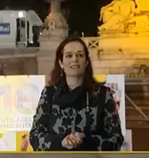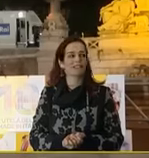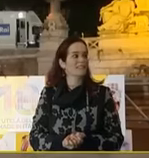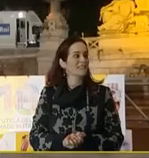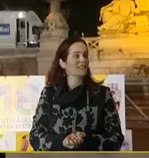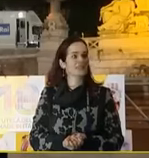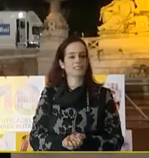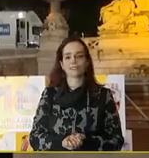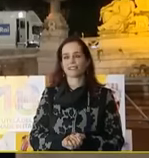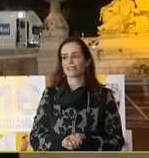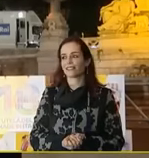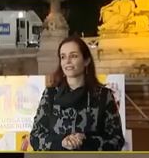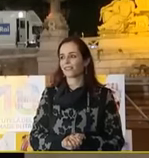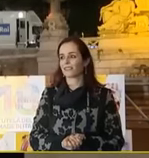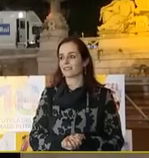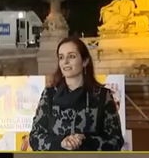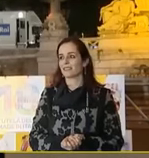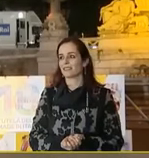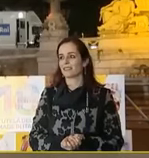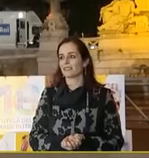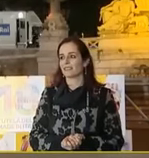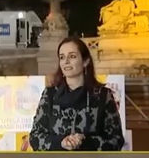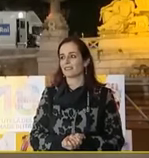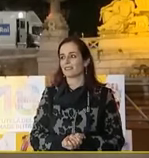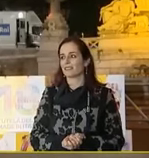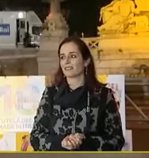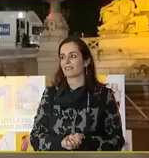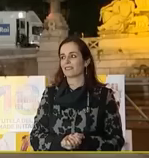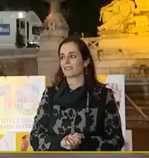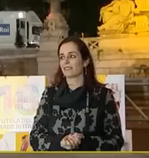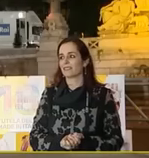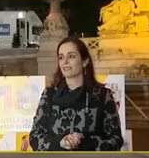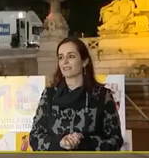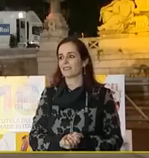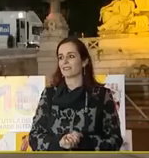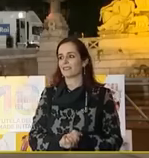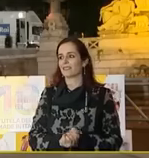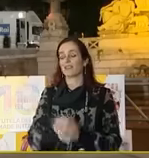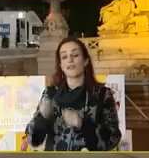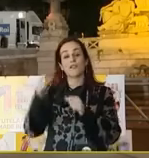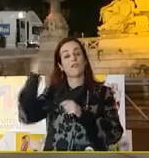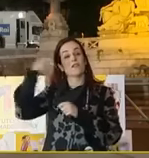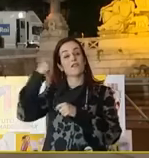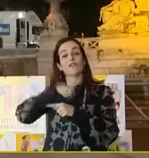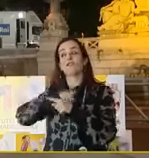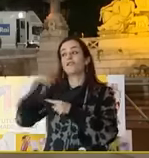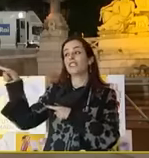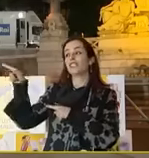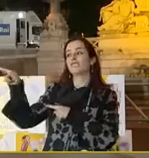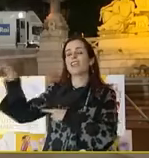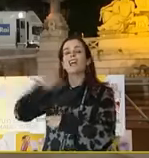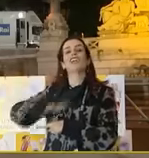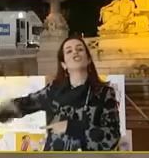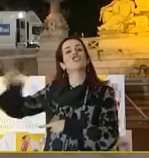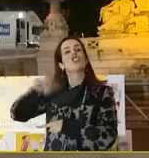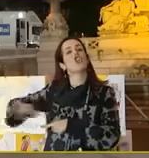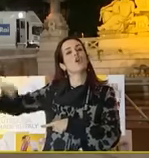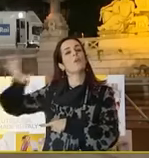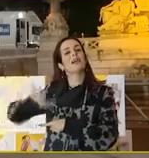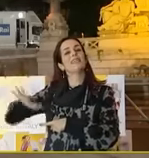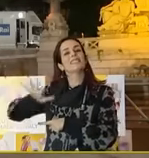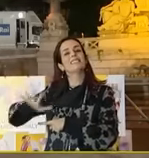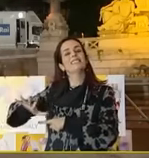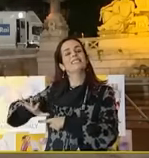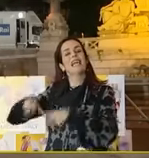come Regione Lombardia può migliorare grazie al Movimento 5 Stelle e come la qualità della vita dei cittadini lombardi può cambiare. In